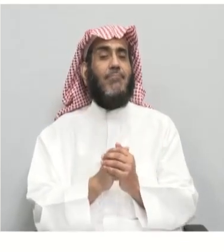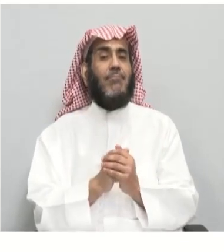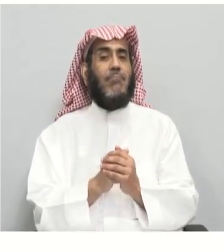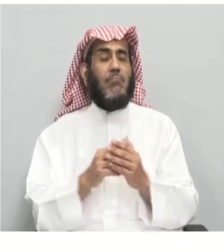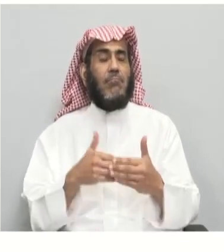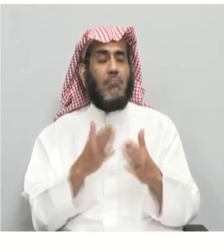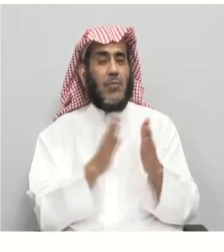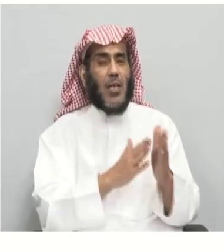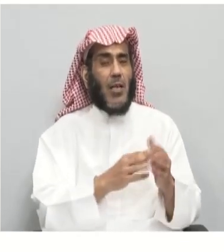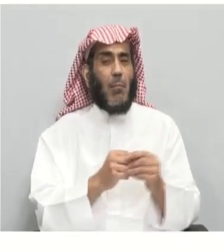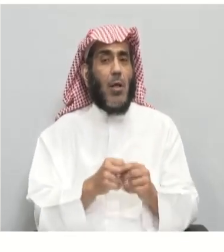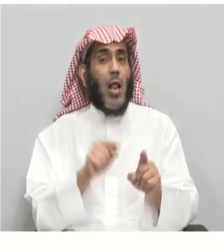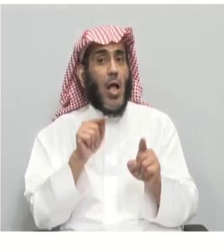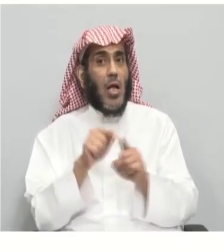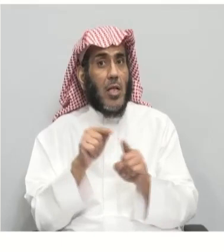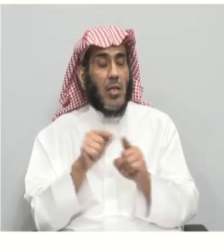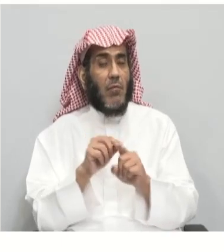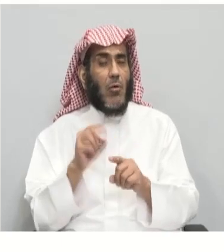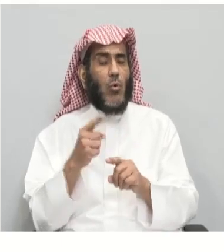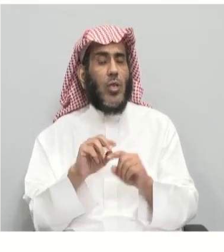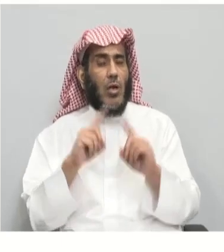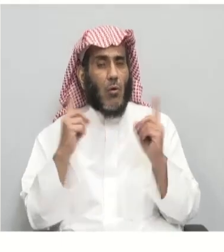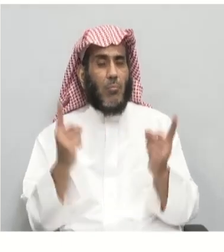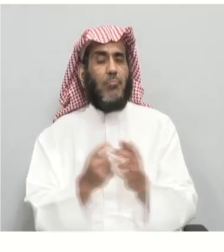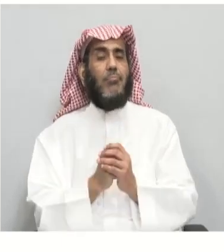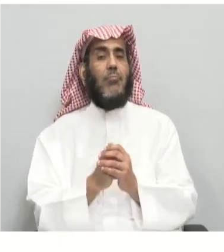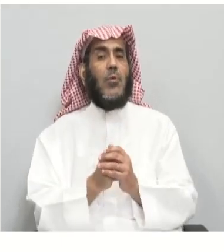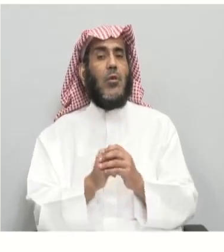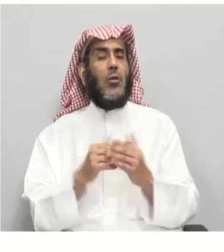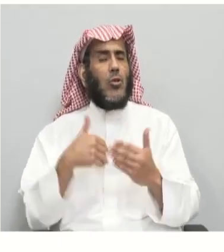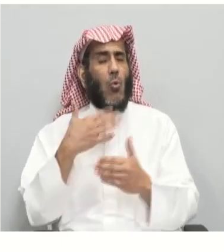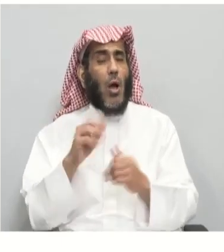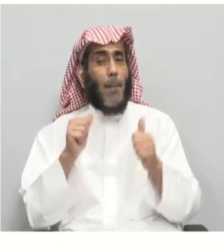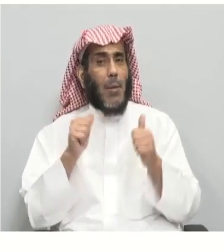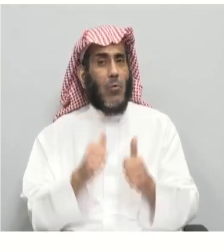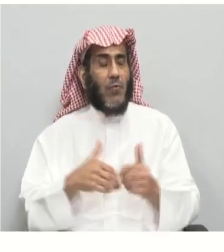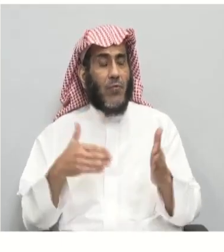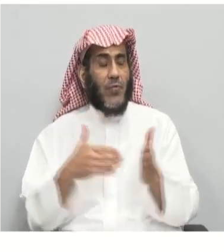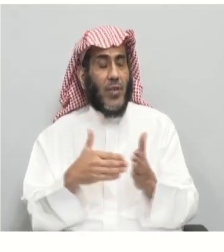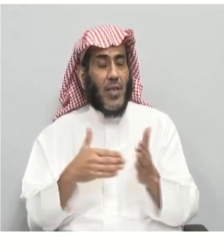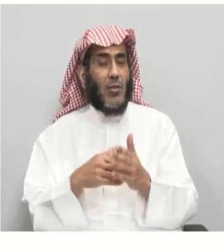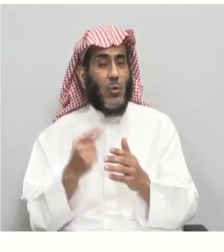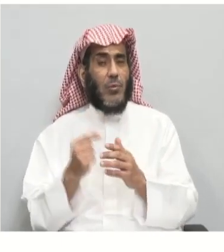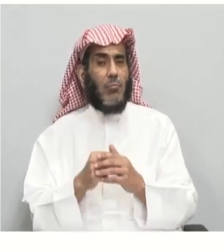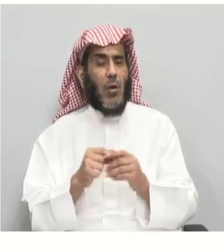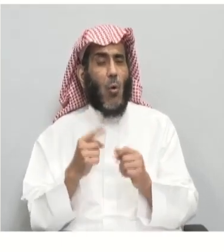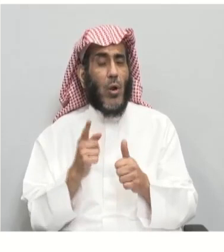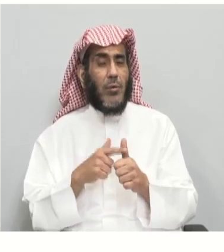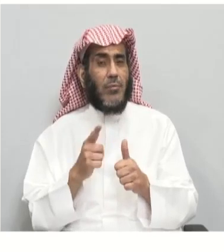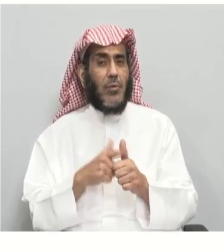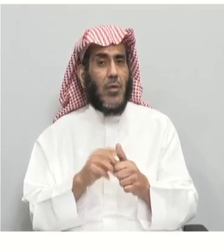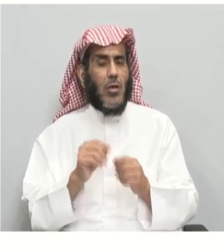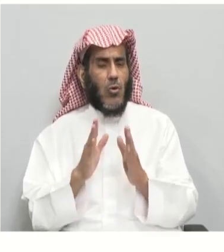ننتقل الى اهداف الوحده ككل يتوقع من المتعلم في نهايه الوحده اولا